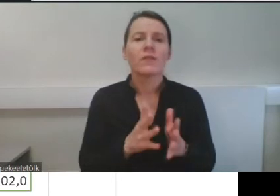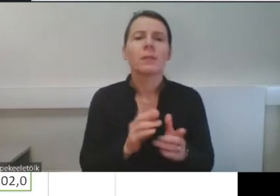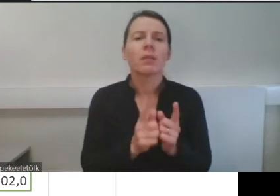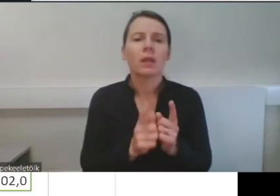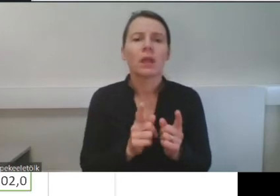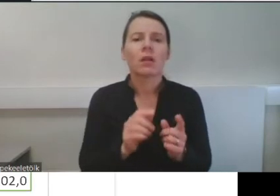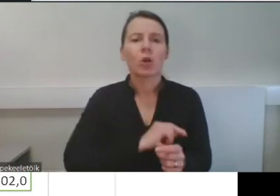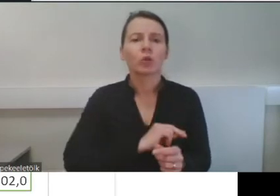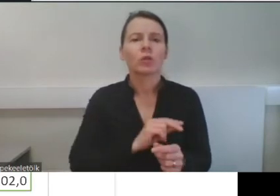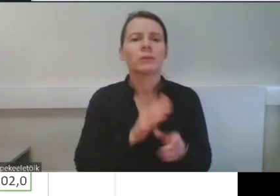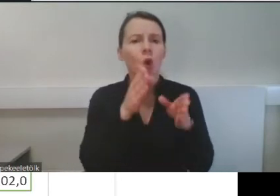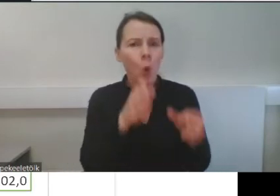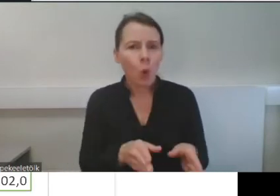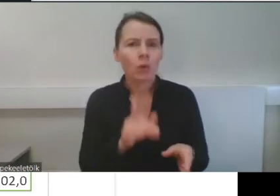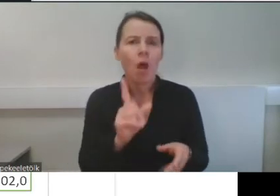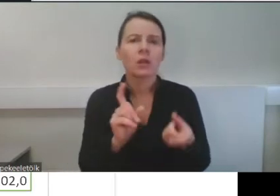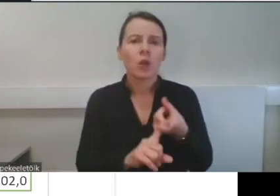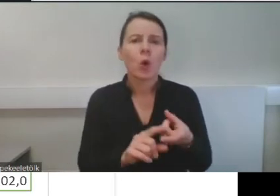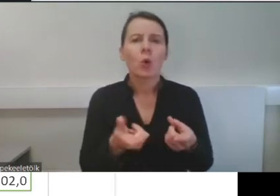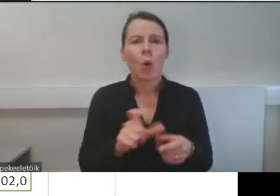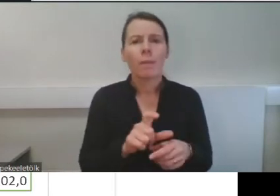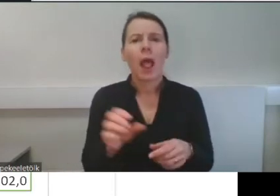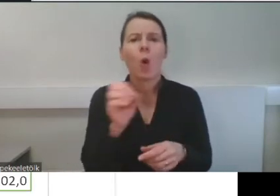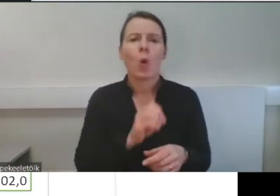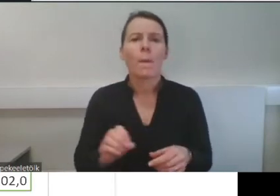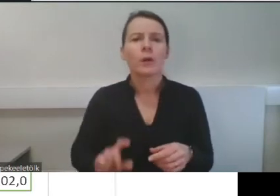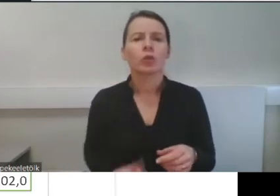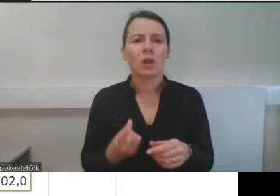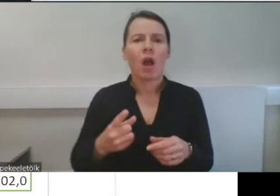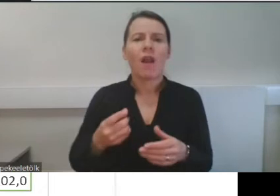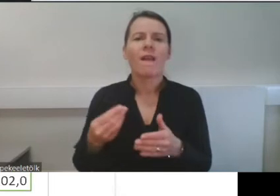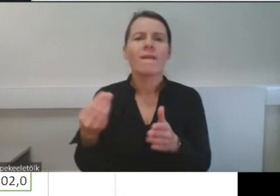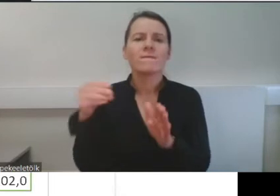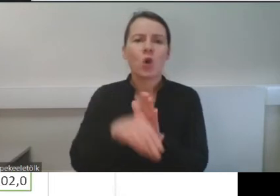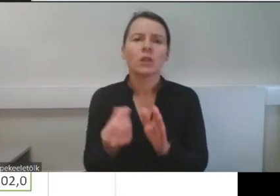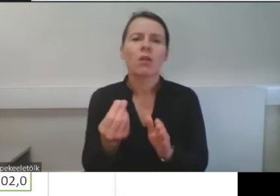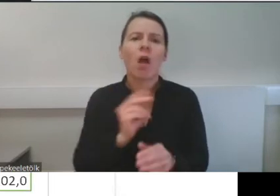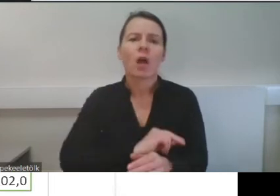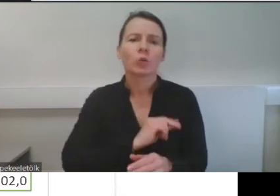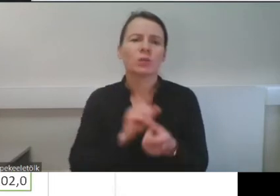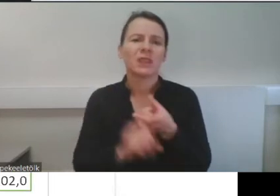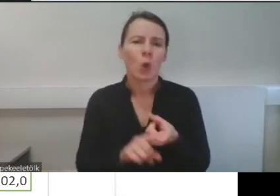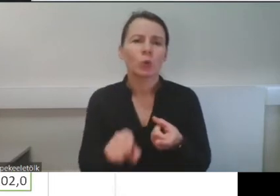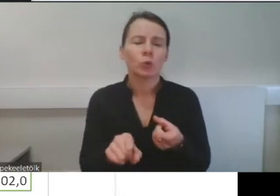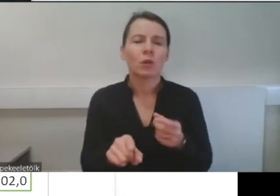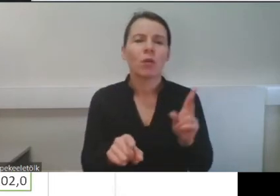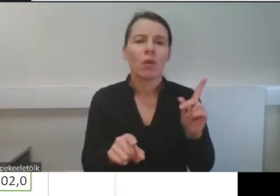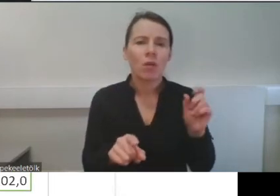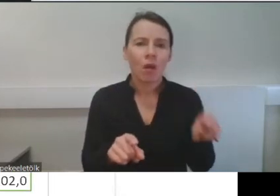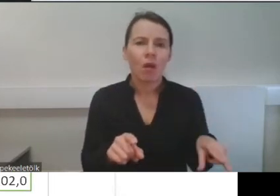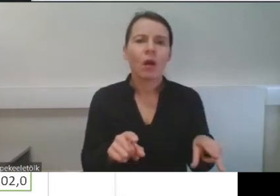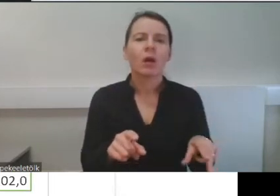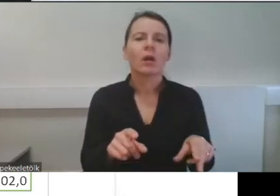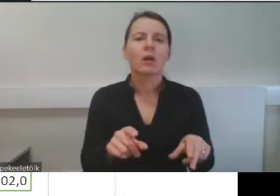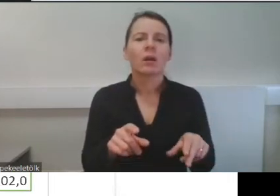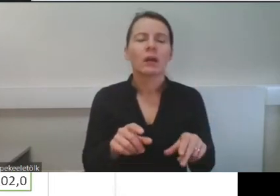sama tervislikust seisundist või puudest tuleneva abivajaduse pöördumiste arvu nüüd kokku jaanuar